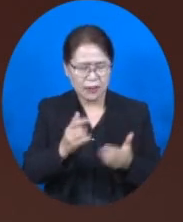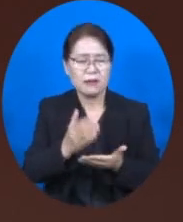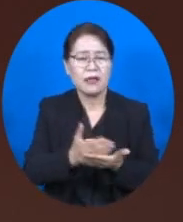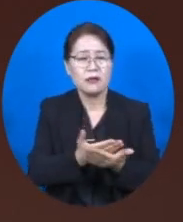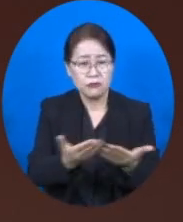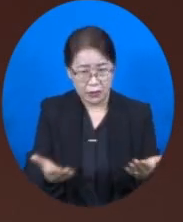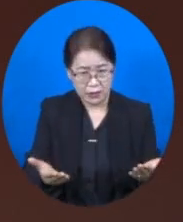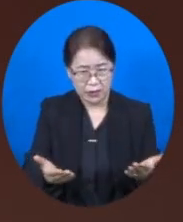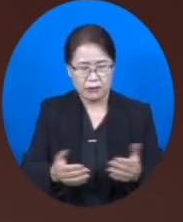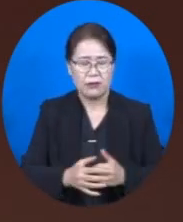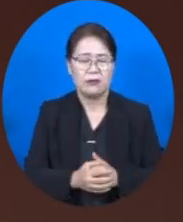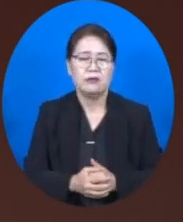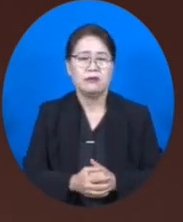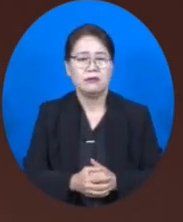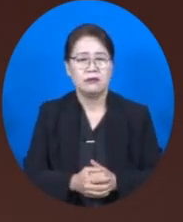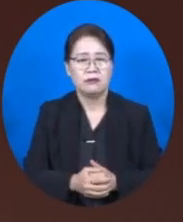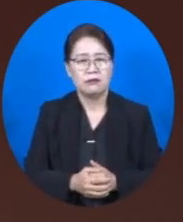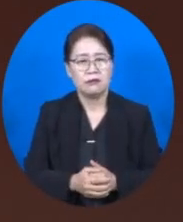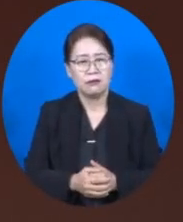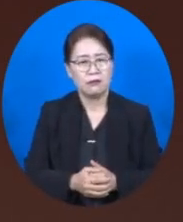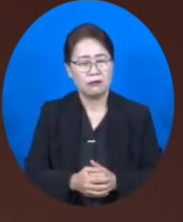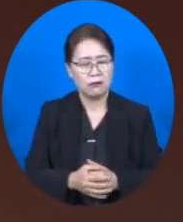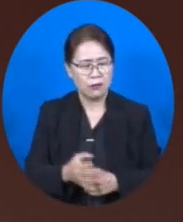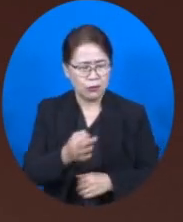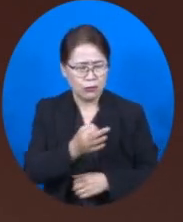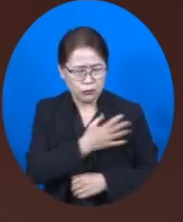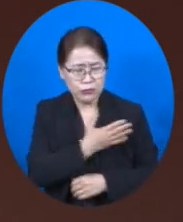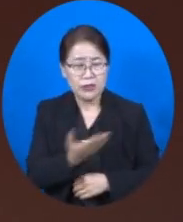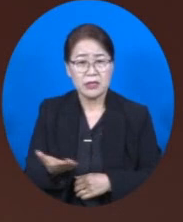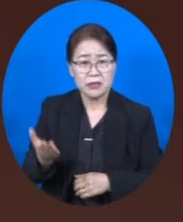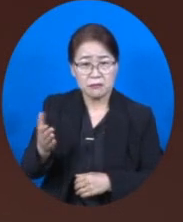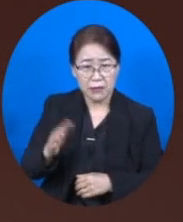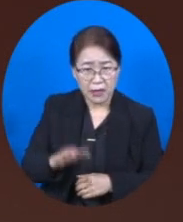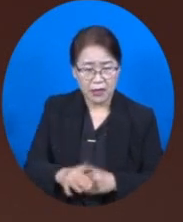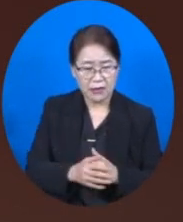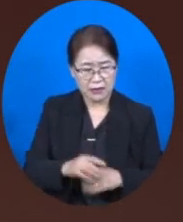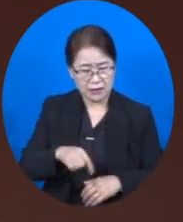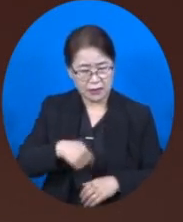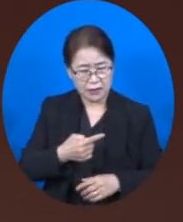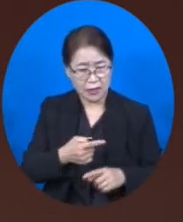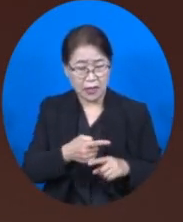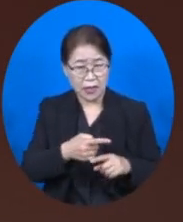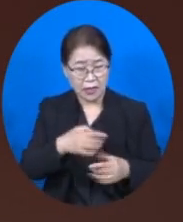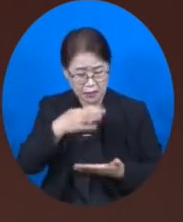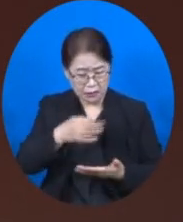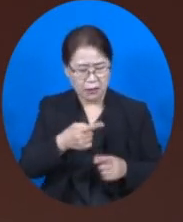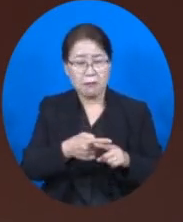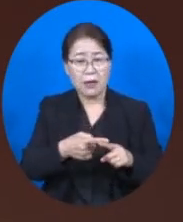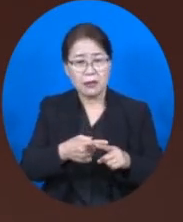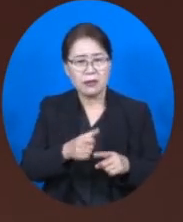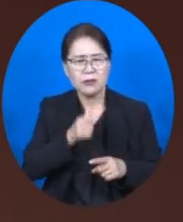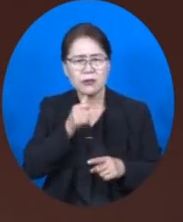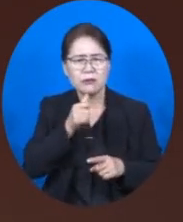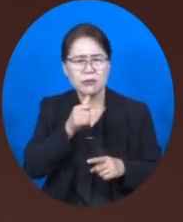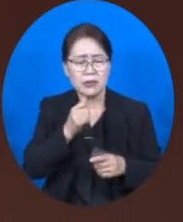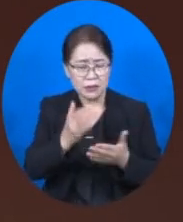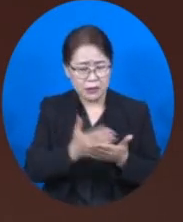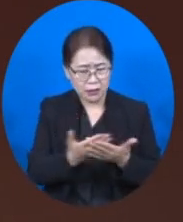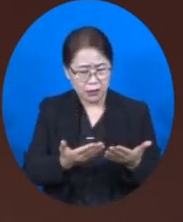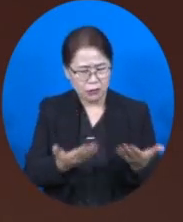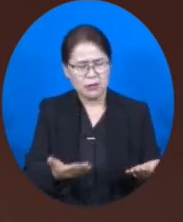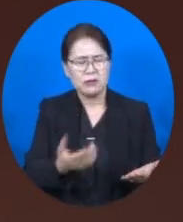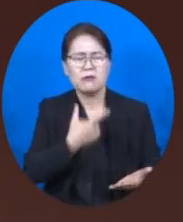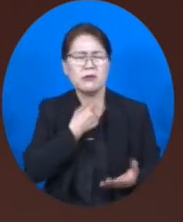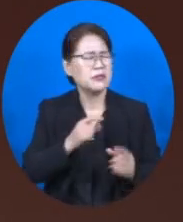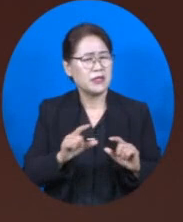것입니다 여러분 아무리 돈이 많은 사람도 자신의 소유의 절반을 가난한 사람들에게 주는 거 원치